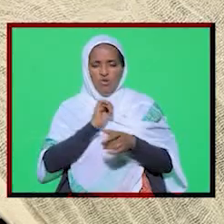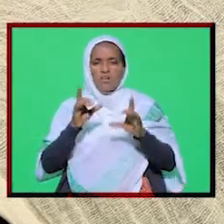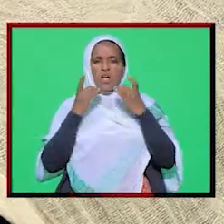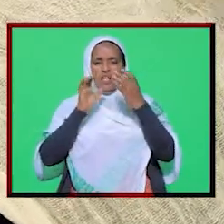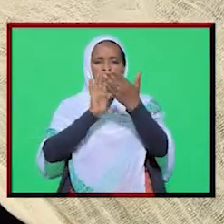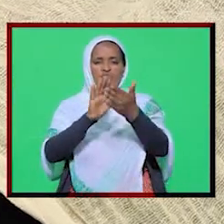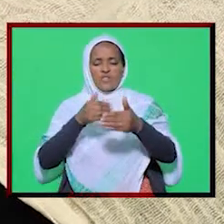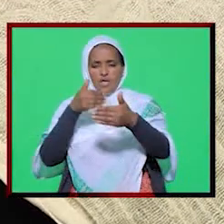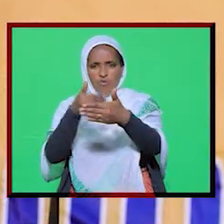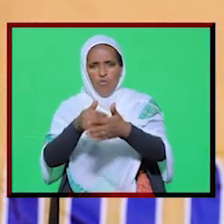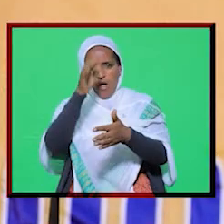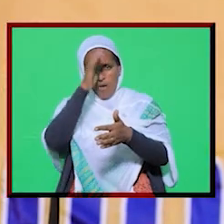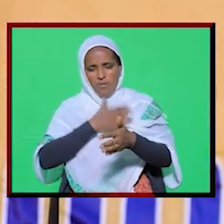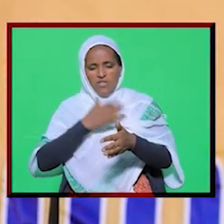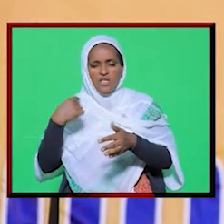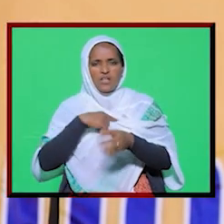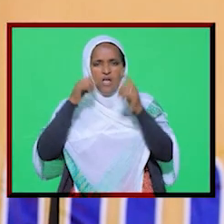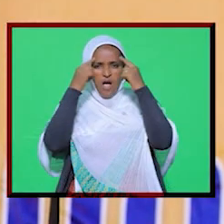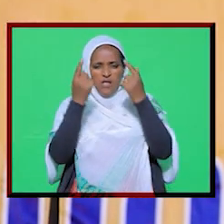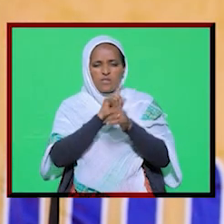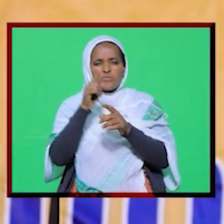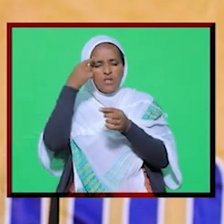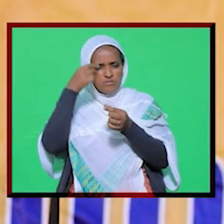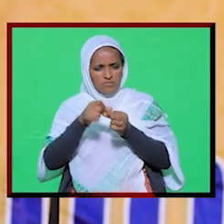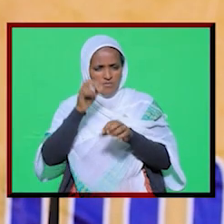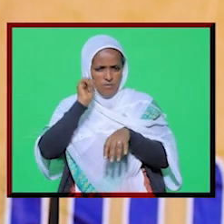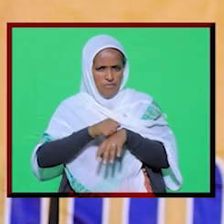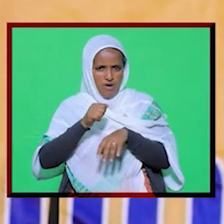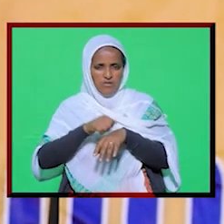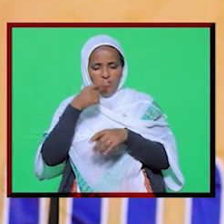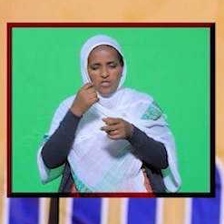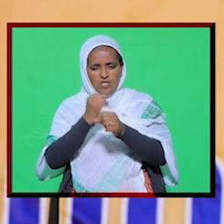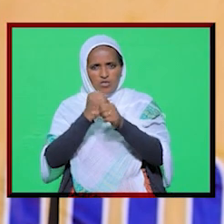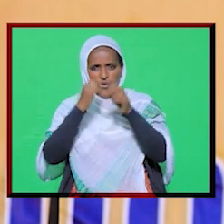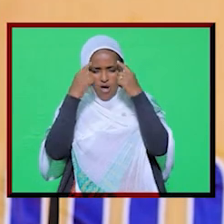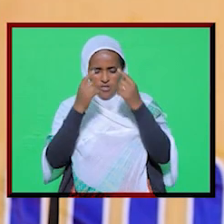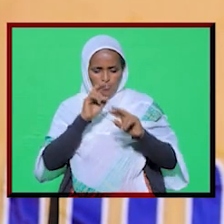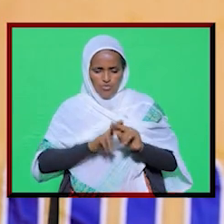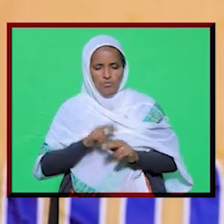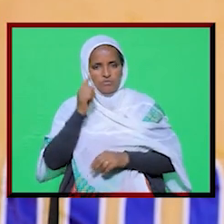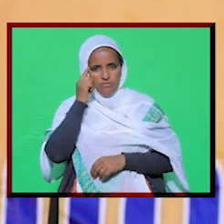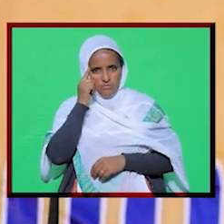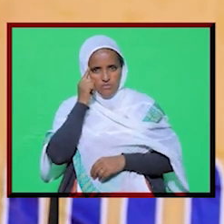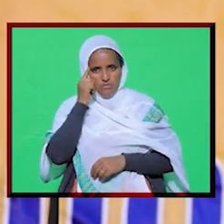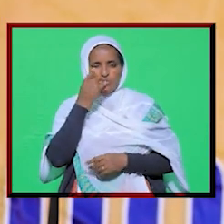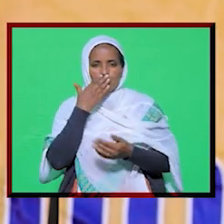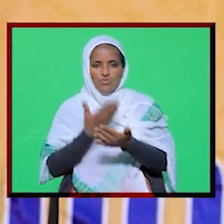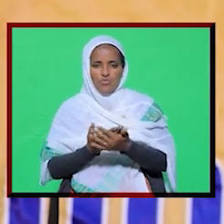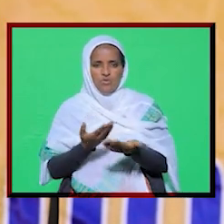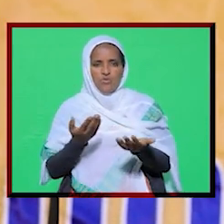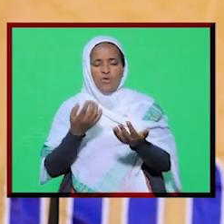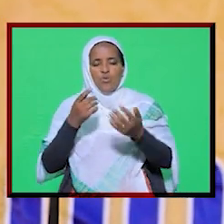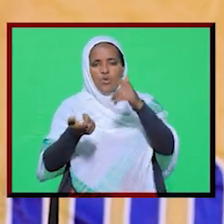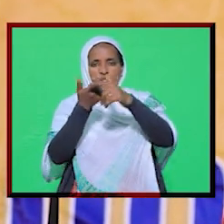ካህናት ፊት ቀርቦ አባቴ የኔ ኃጢአት ምኑ ትዝ ይለኛል ከማለት ቁጭ ብሎ ሰው የሰራውን ኃጢአት ማስታወስ አለበት።